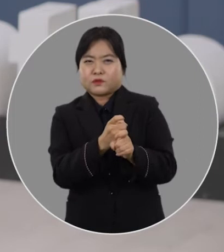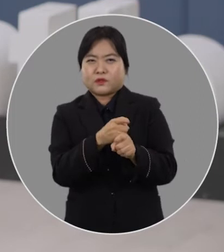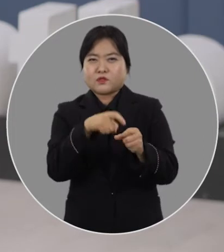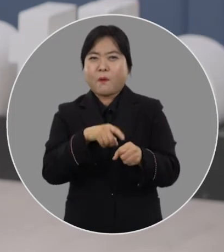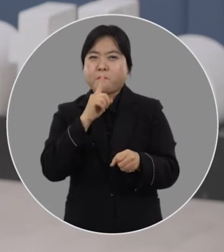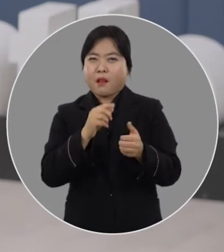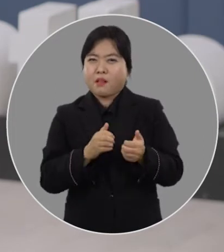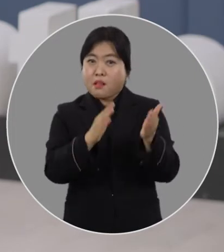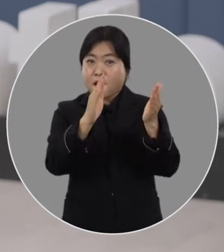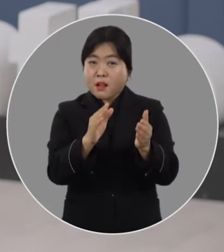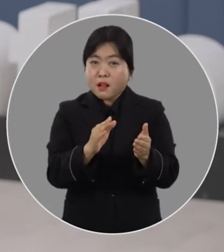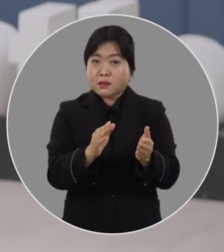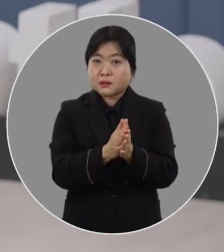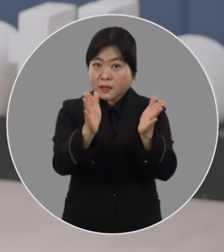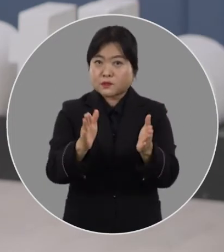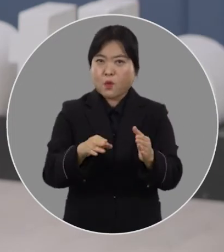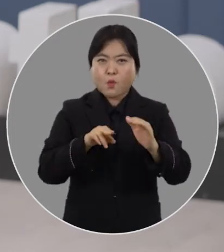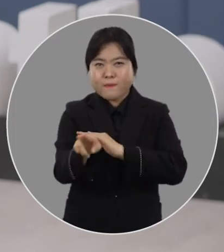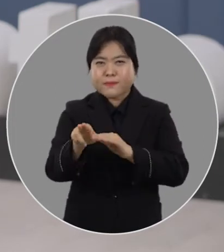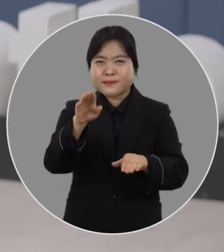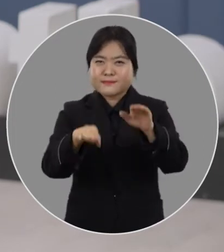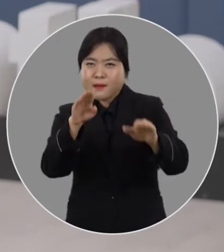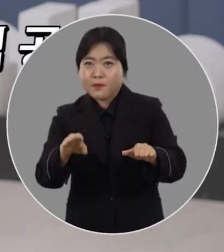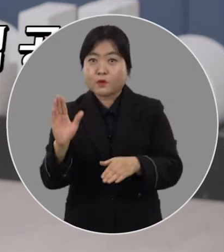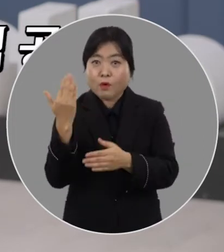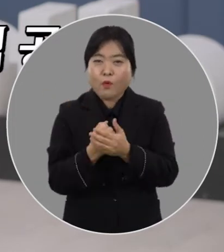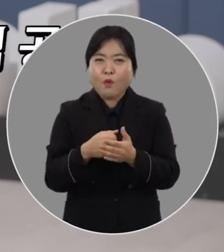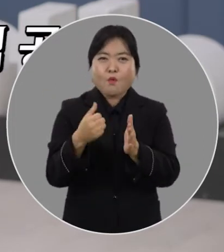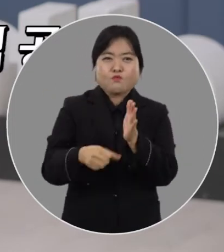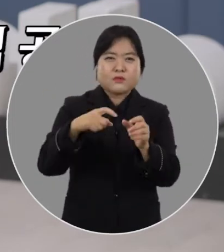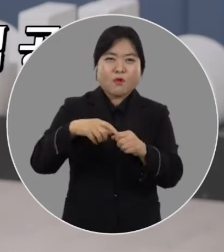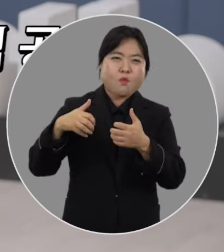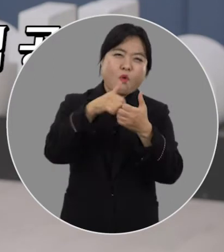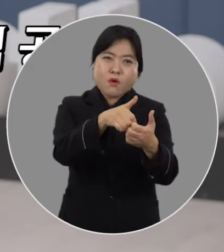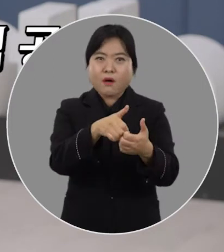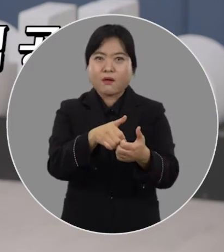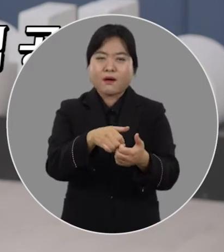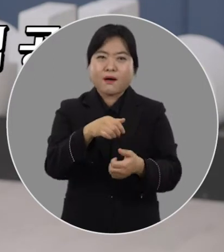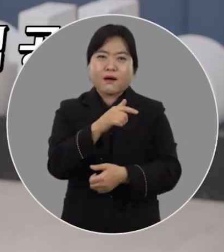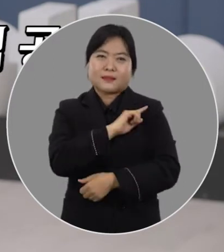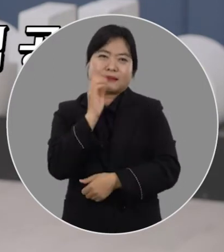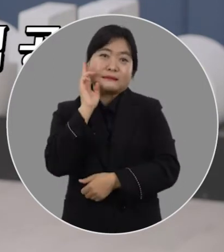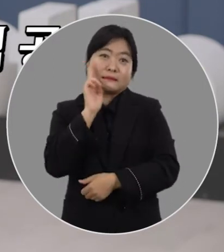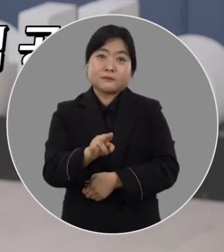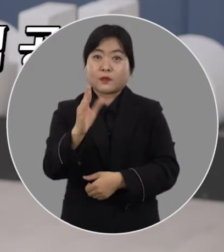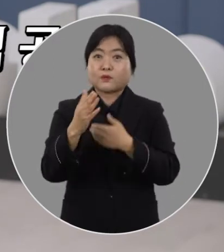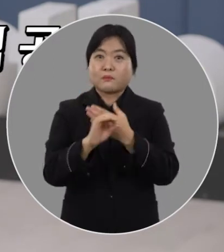말에서 시작해서 회피, 차별로 나아가고 물리적 공격, 가장 극단적인